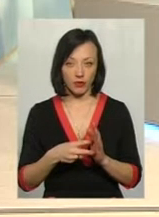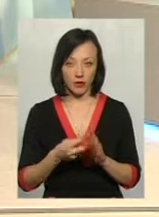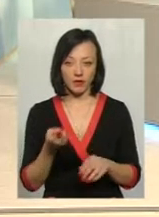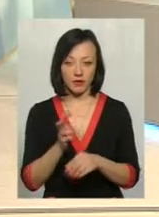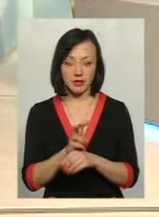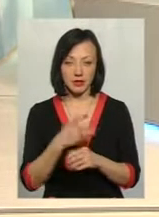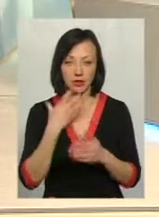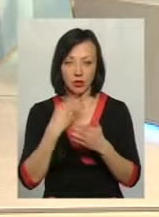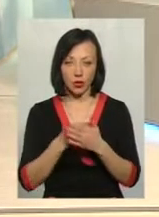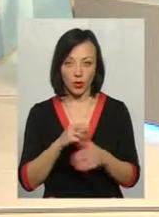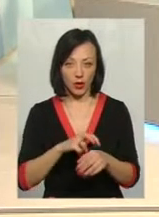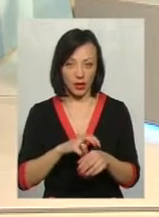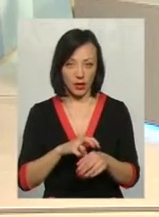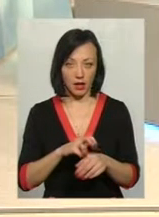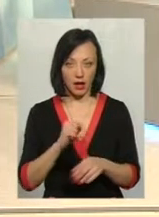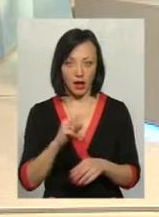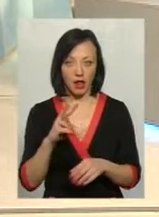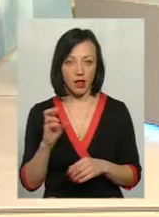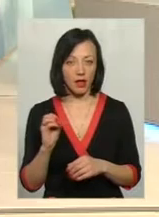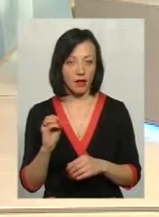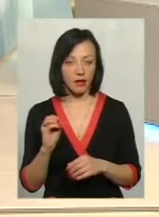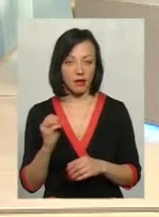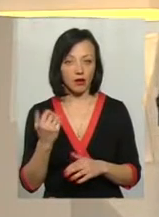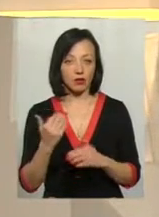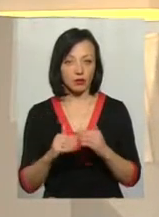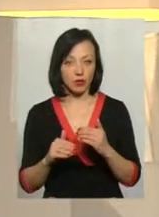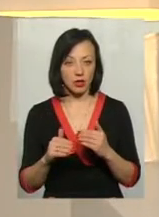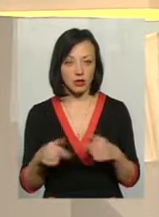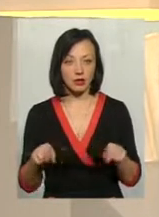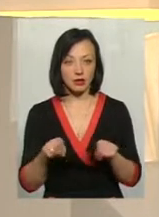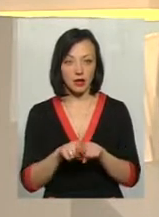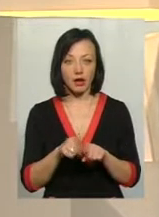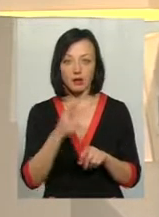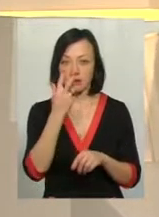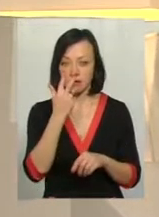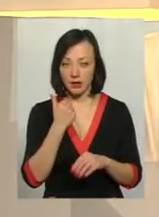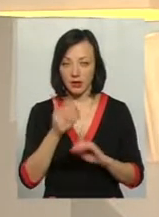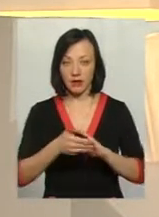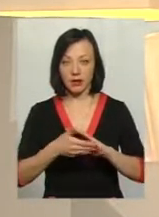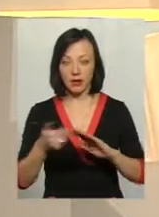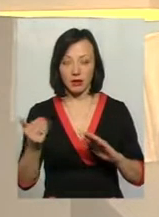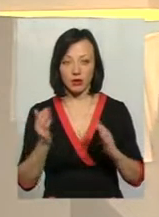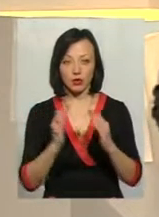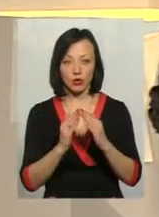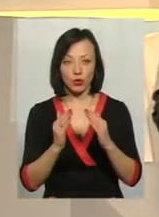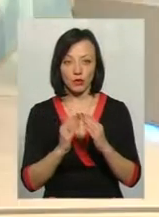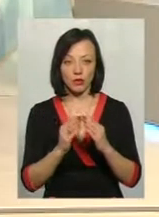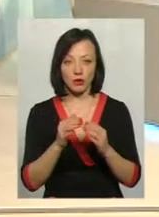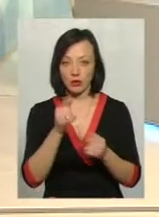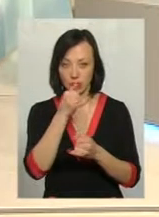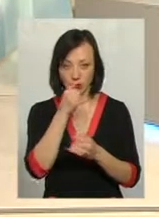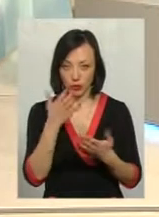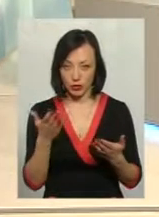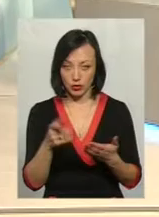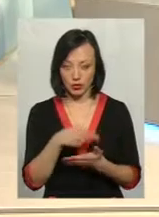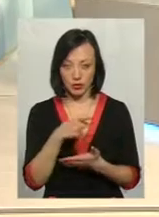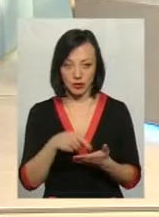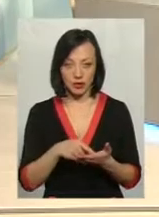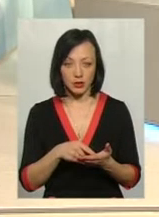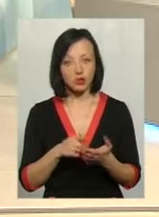візит свій до лікаря, але вже так, як звикла викликати додому, вона лікаря не зможе. Чи саме